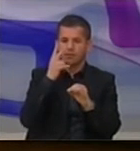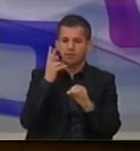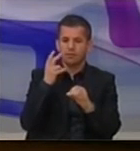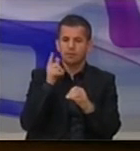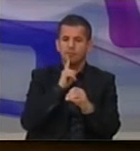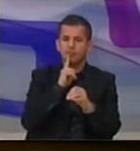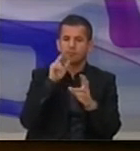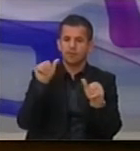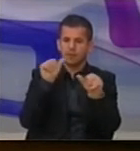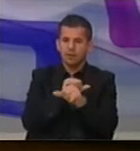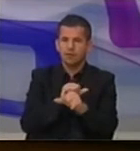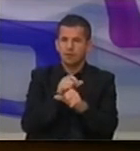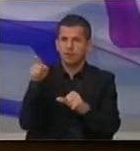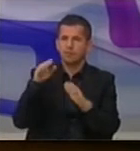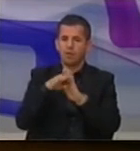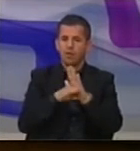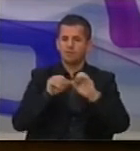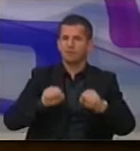ka kësi gabime në këtë program qeverisës.